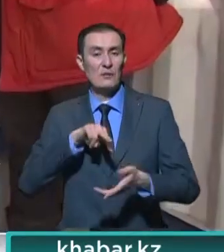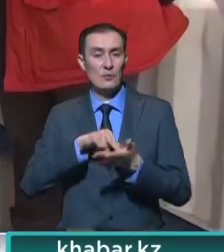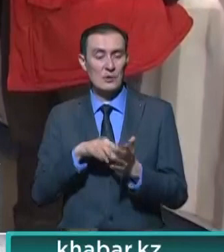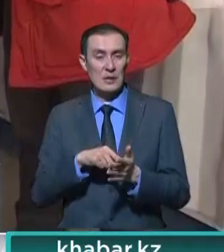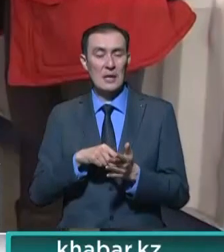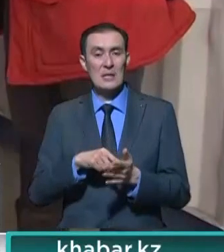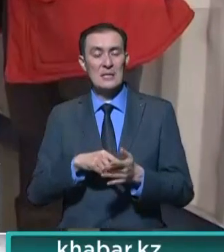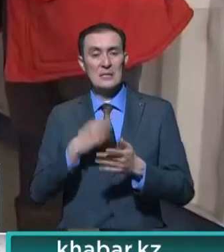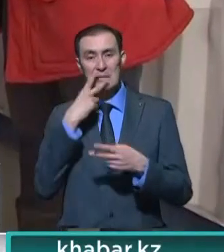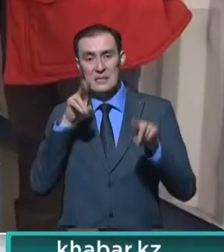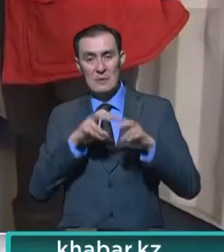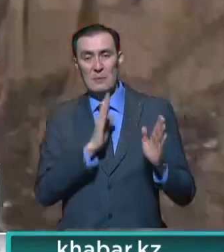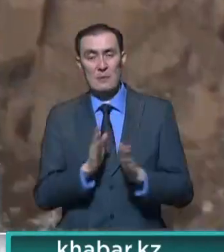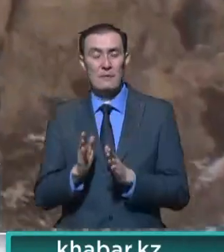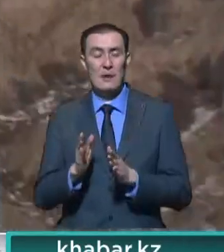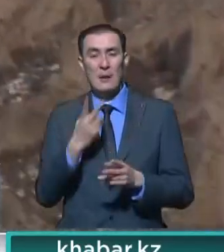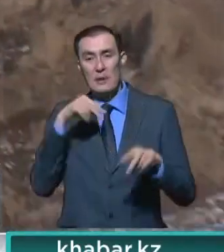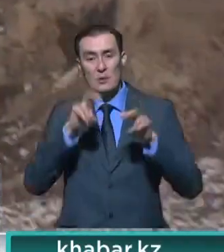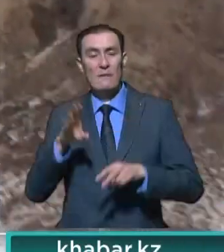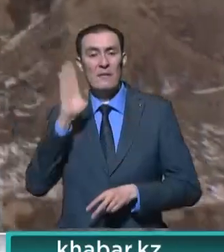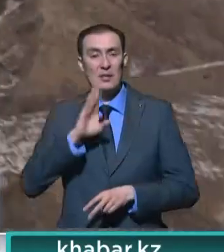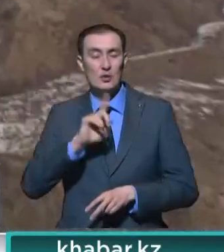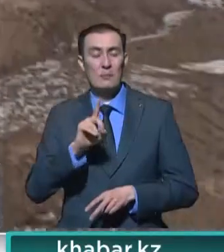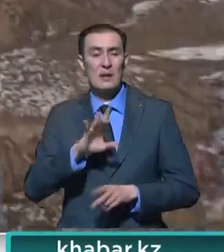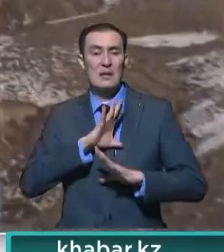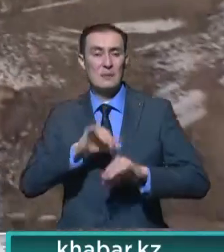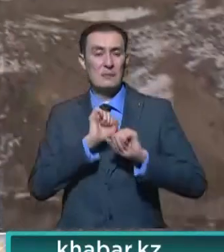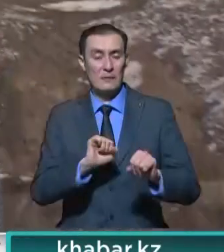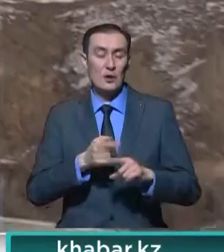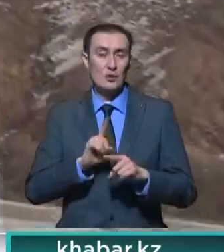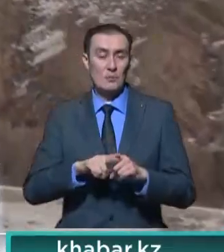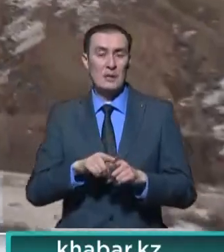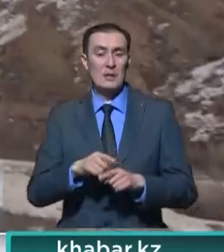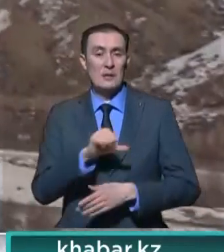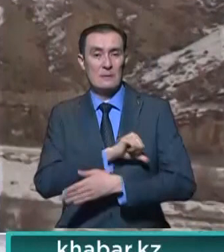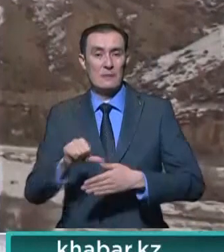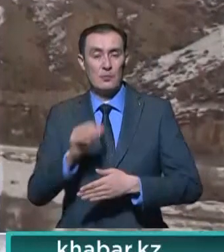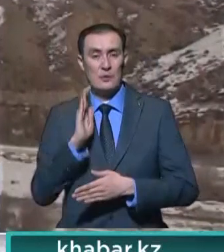система мониторинга воды с целью раннего предупреждения о паводках. Для пограничной службы смонтируют